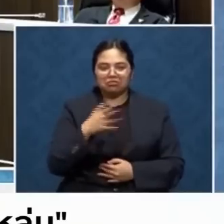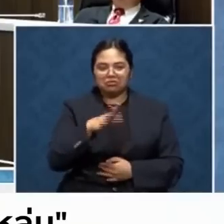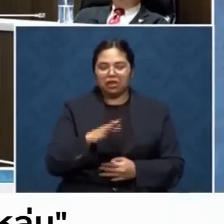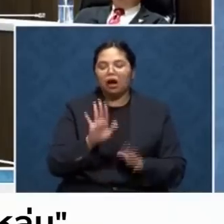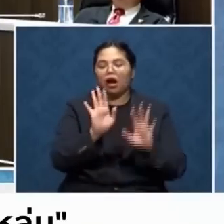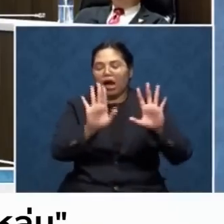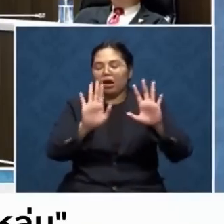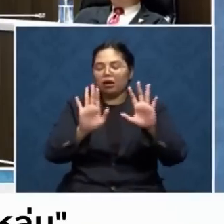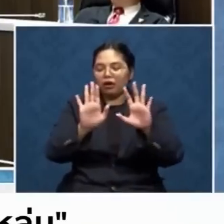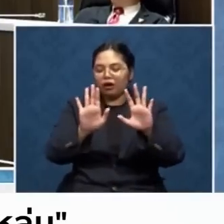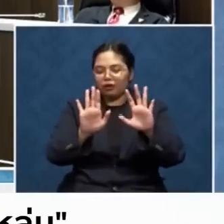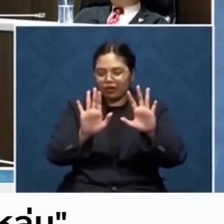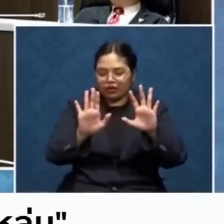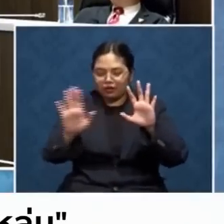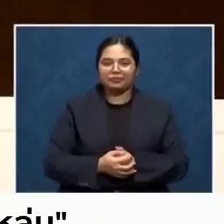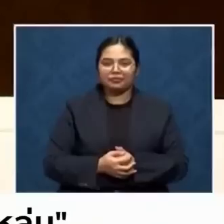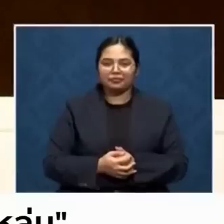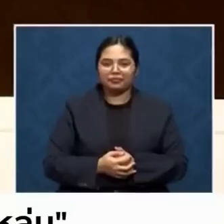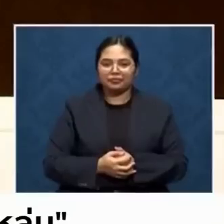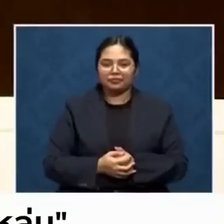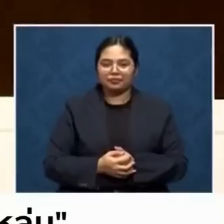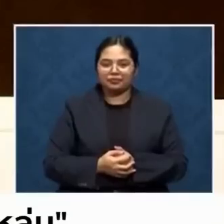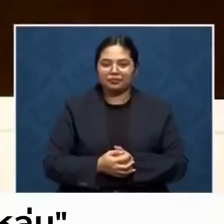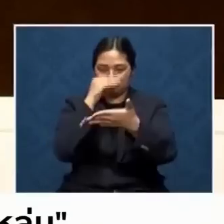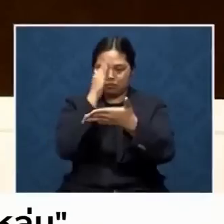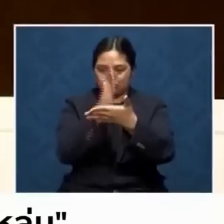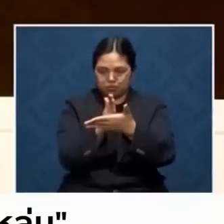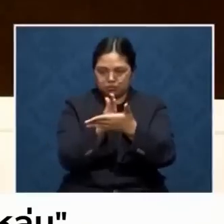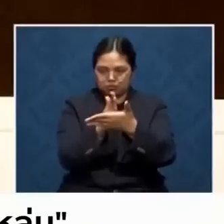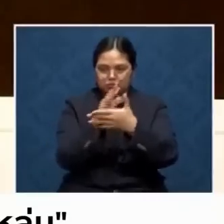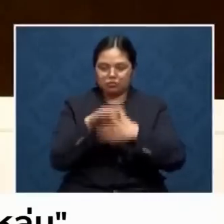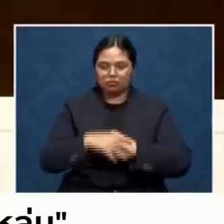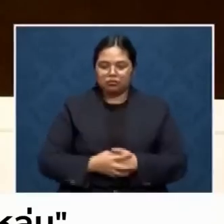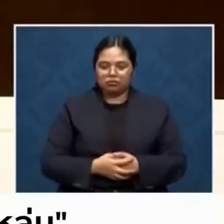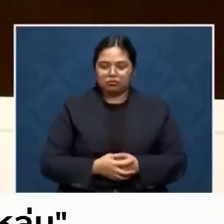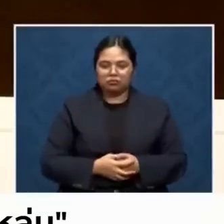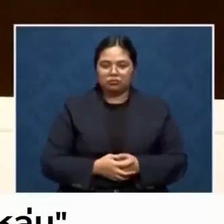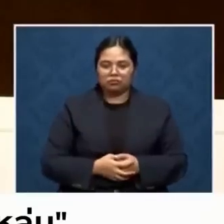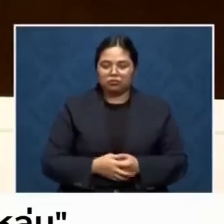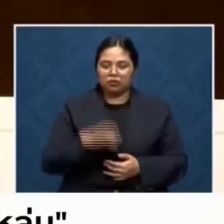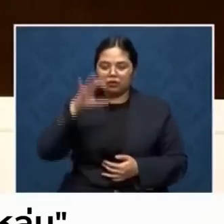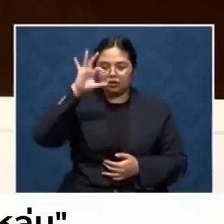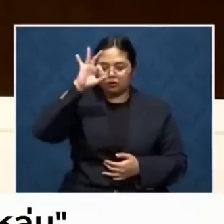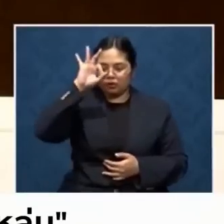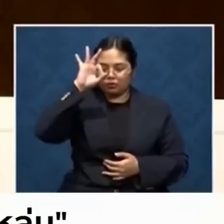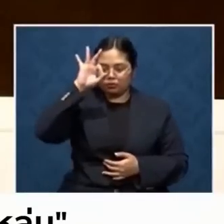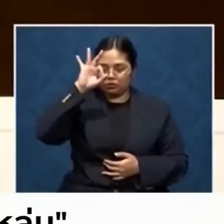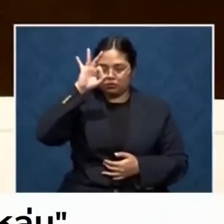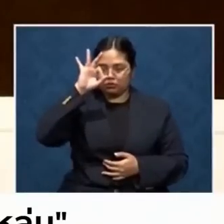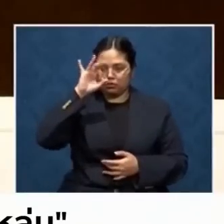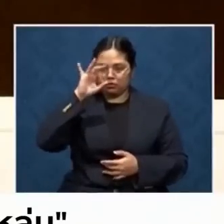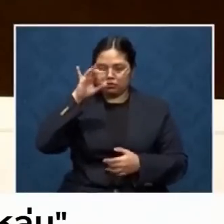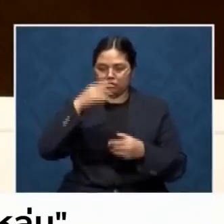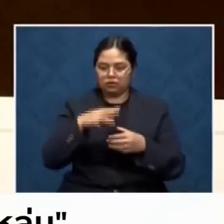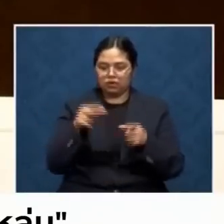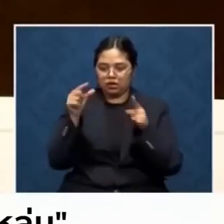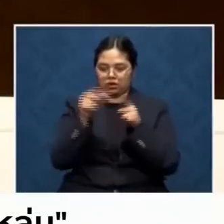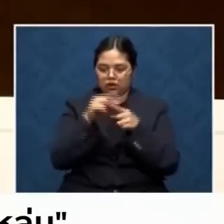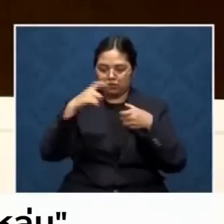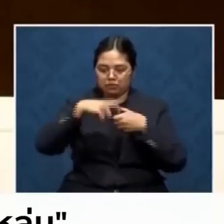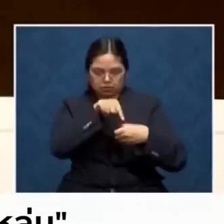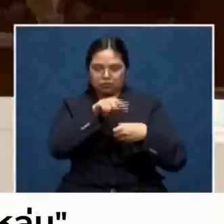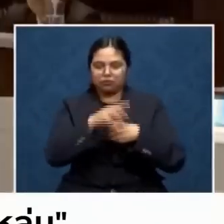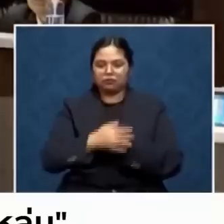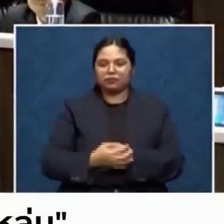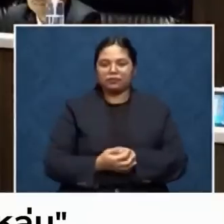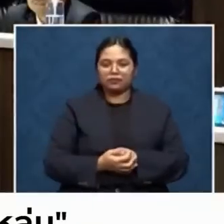จน์นะครับ หยุดนะครับไม่ให้ใครพูดแล้วนะครับท่านวิโรจน์ท่านต้องถอนคำว่าสันดาน